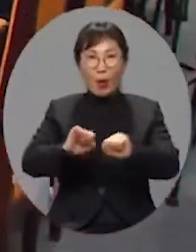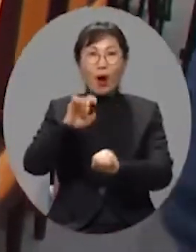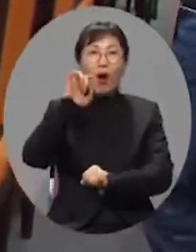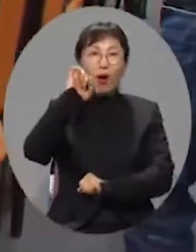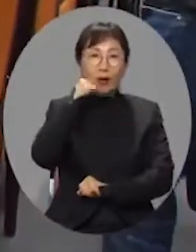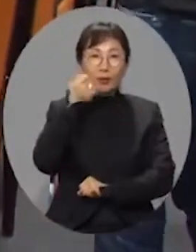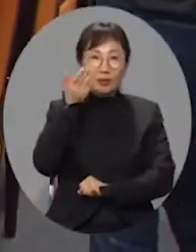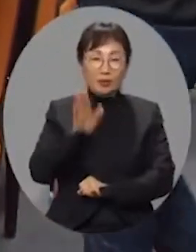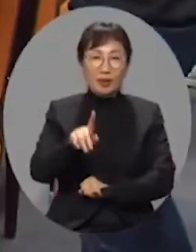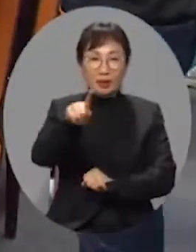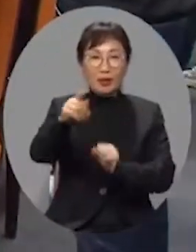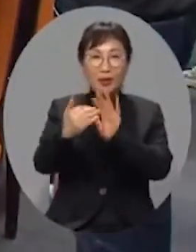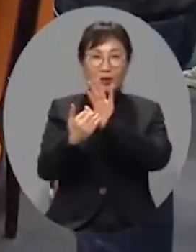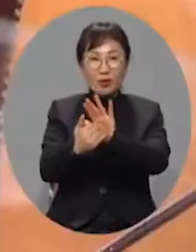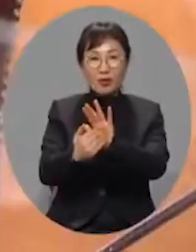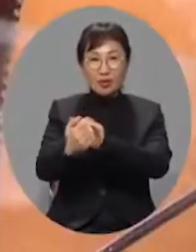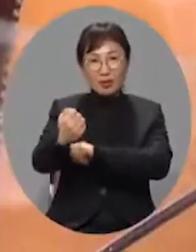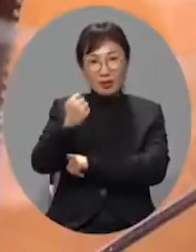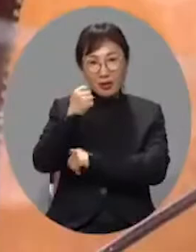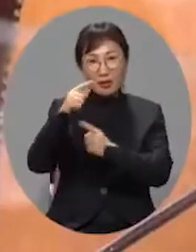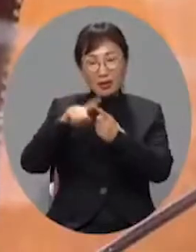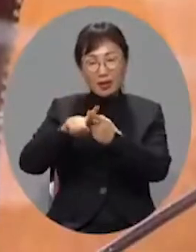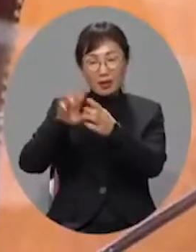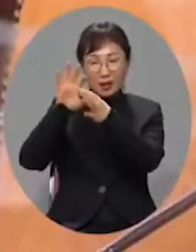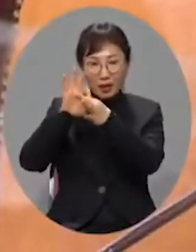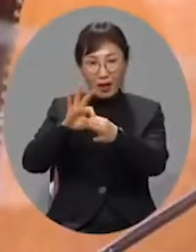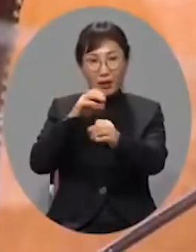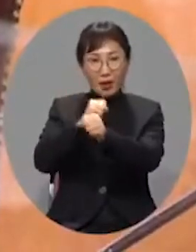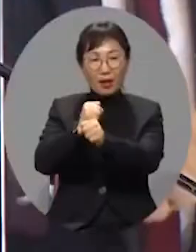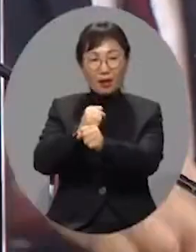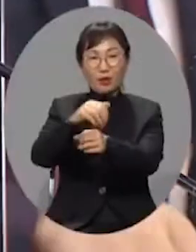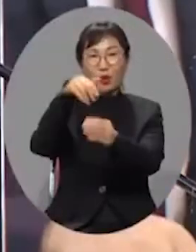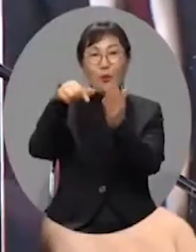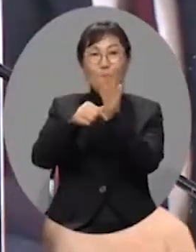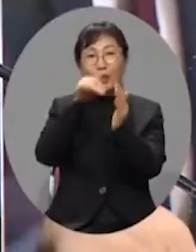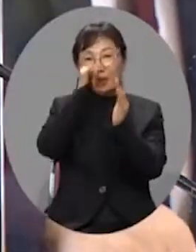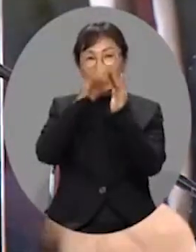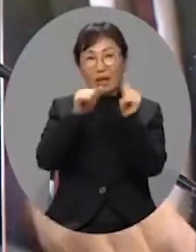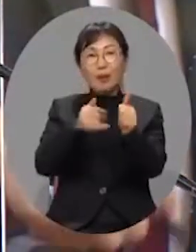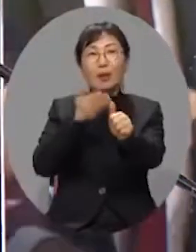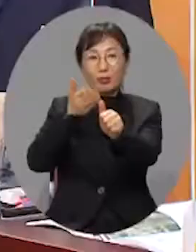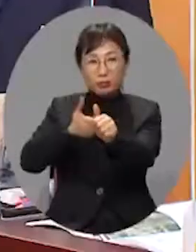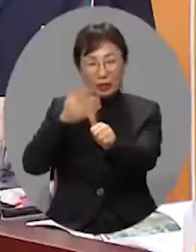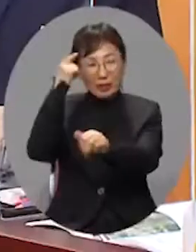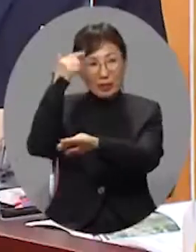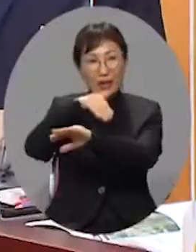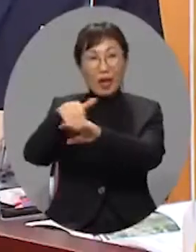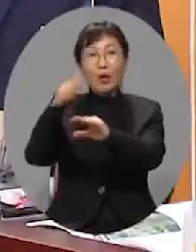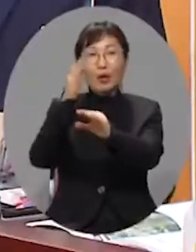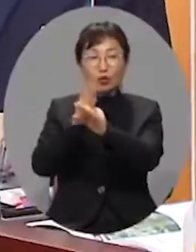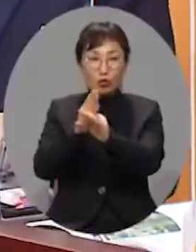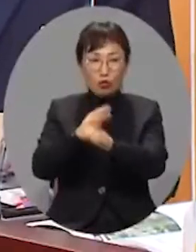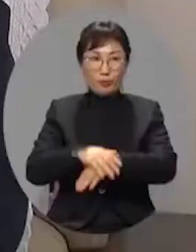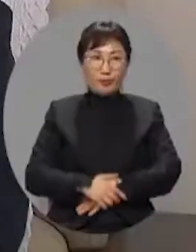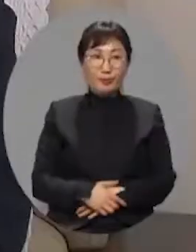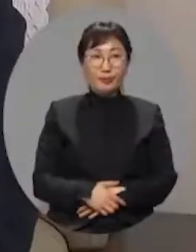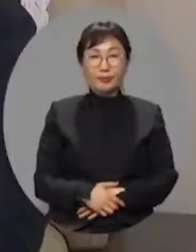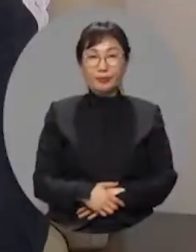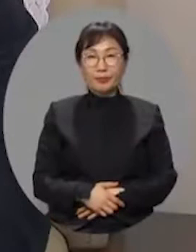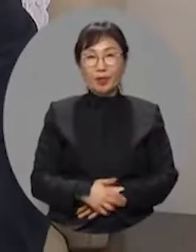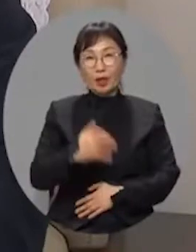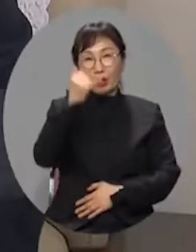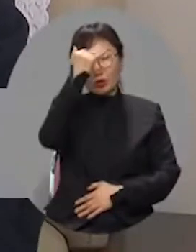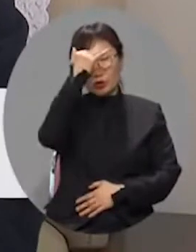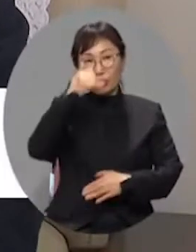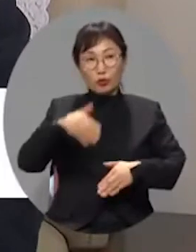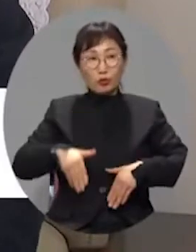최소한 견제 세력으로서의 명맥 유지를 유권자들에게 호소하겠다는 입장입니다. 충청 도민들은